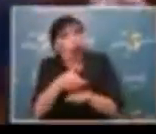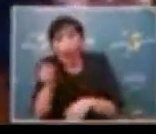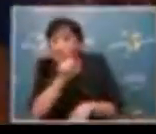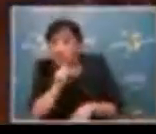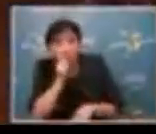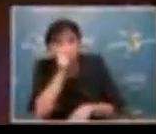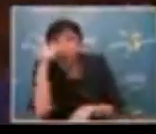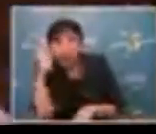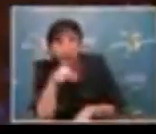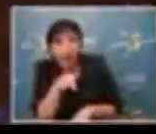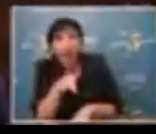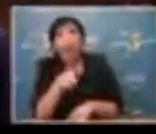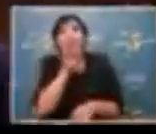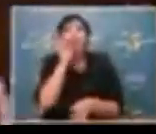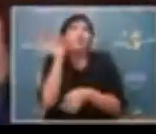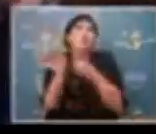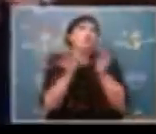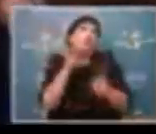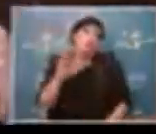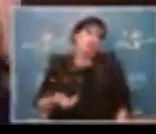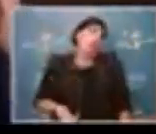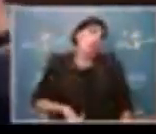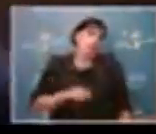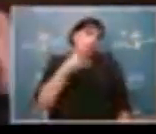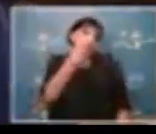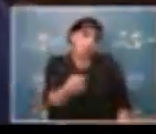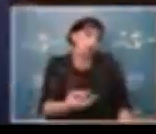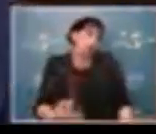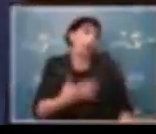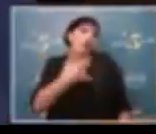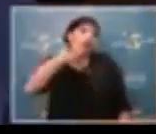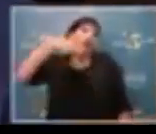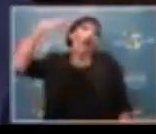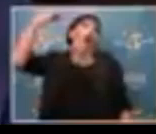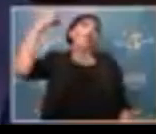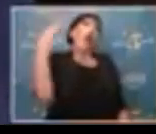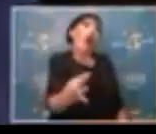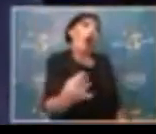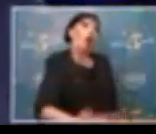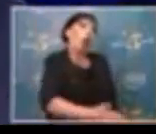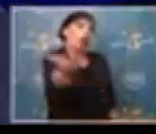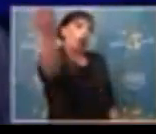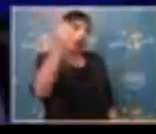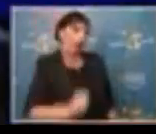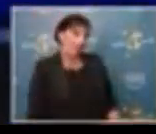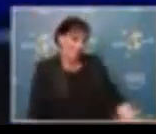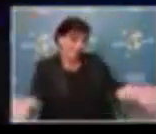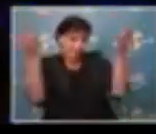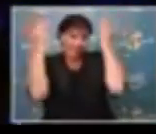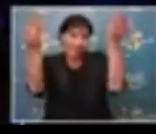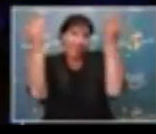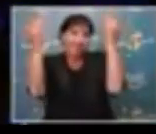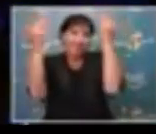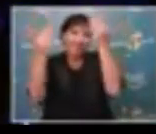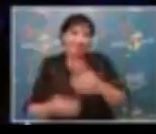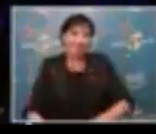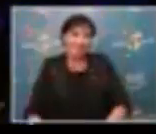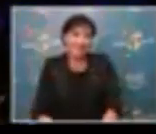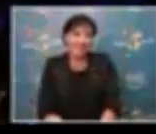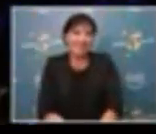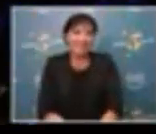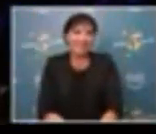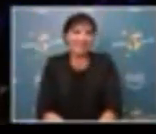allora ci sta proprio un bel vaffanculo a voi. Ciao a tutti. Vai.